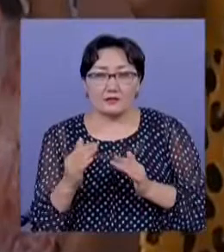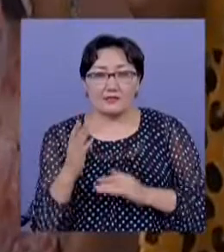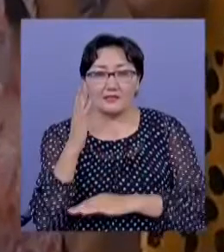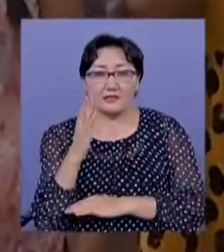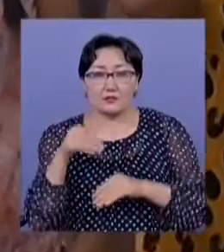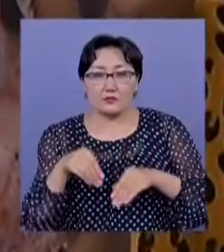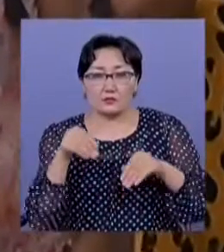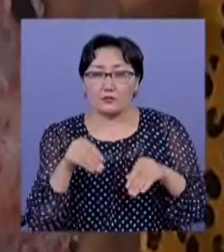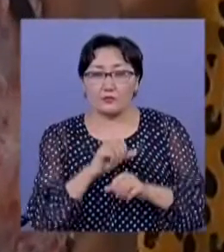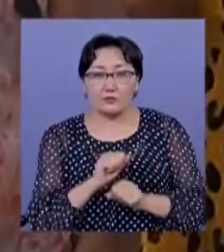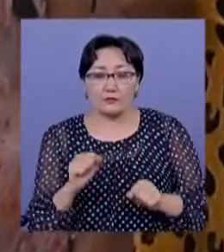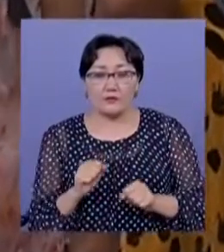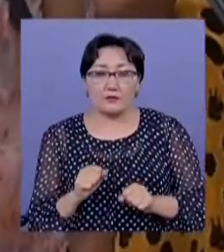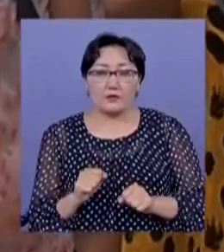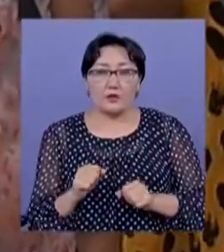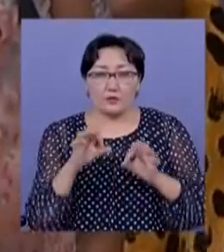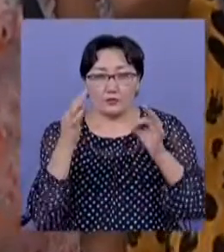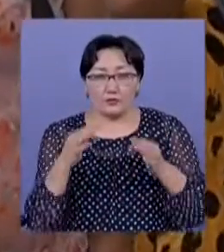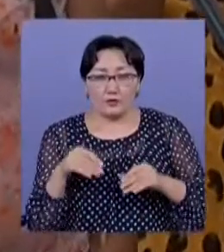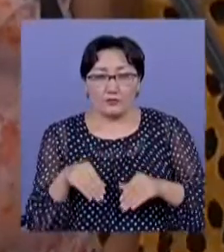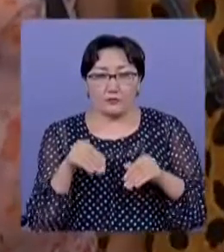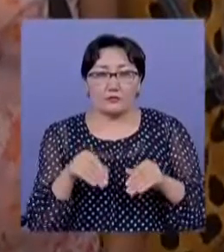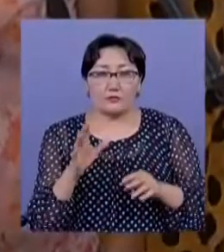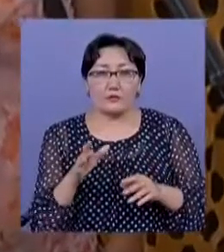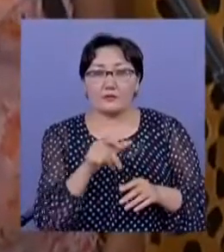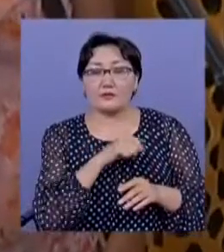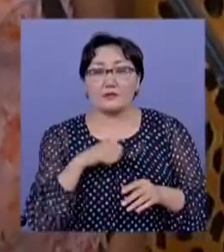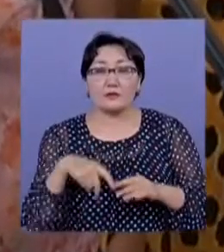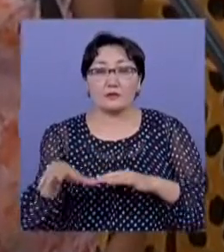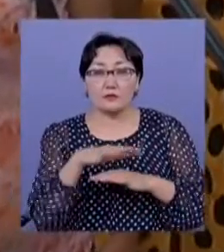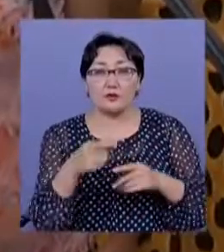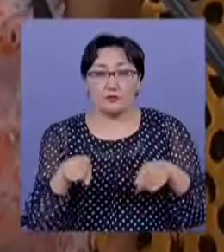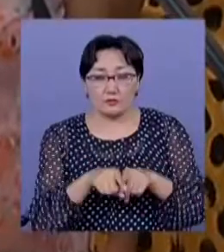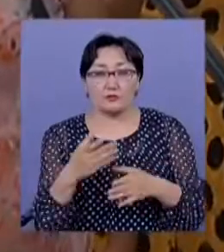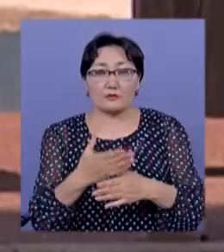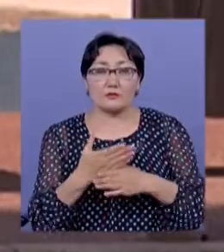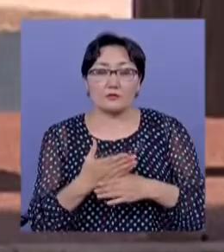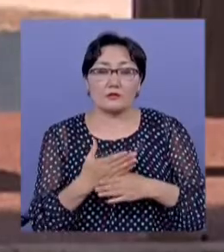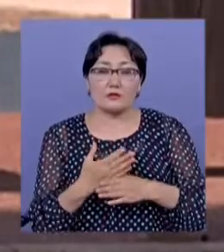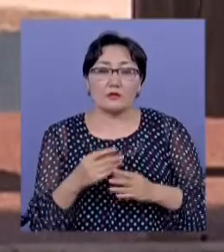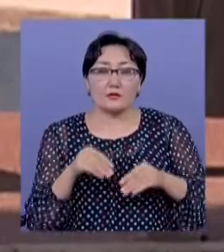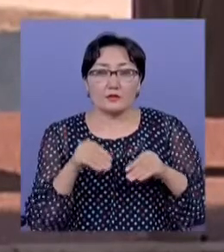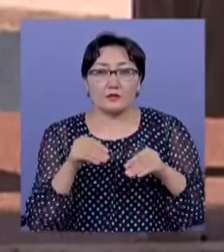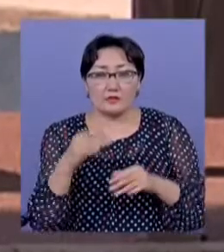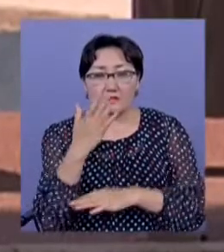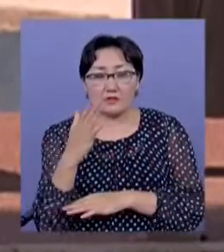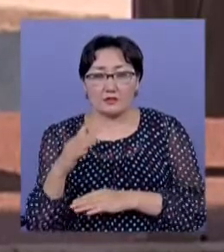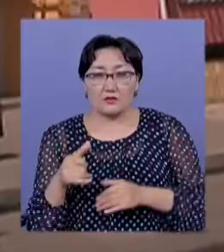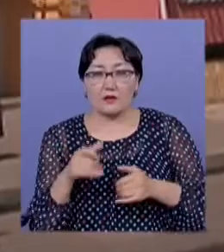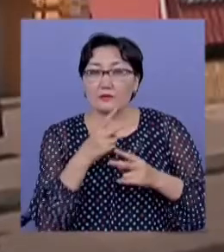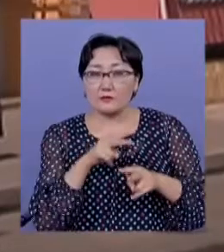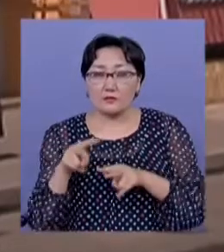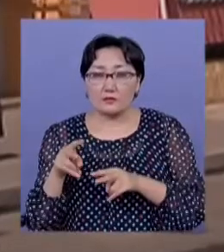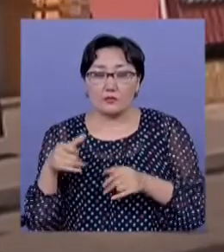болмайды. Күзде отырғызады. Оған өздеріңіз атсалысыңыздар. Егілген неге сосын қараңыздар, суғарыңыздар.